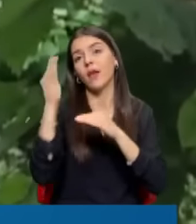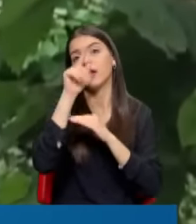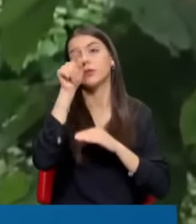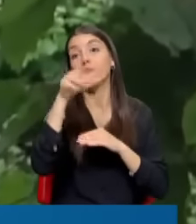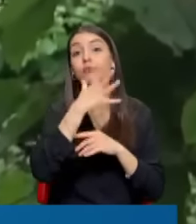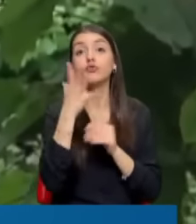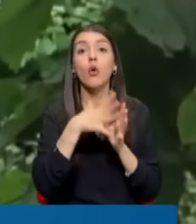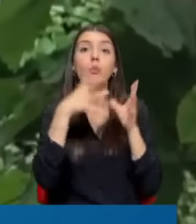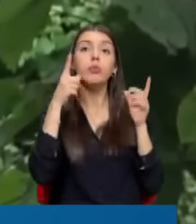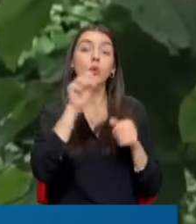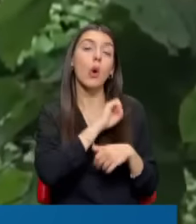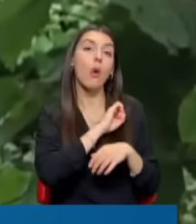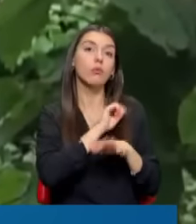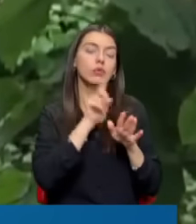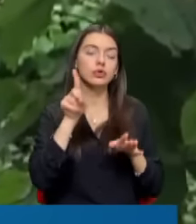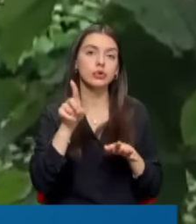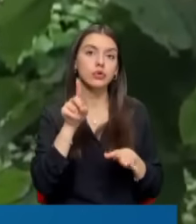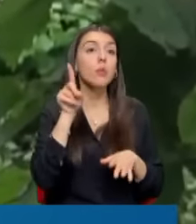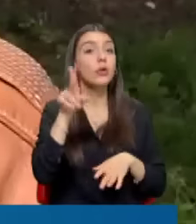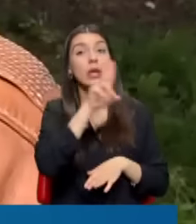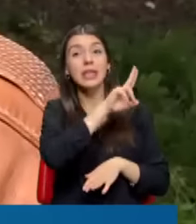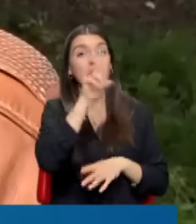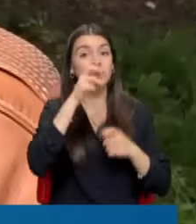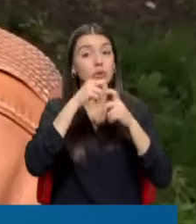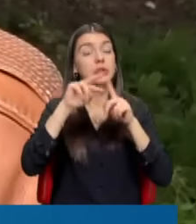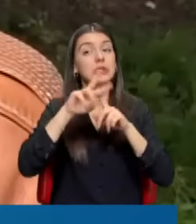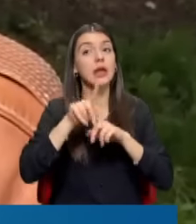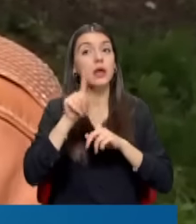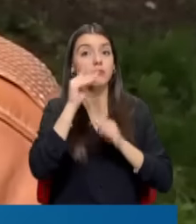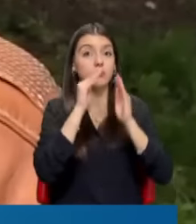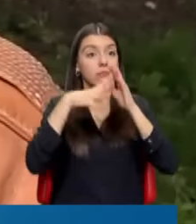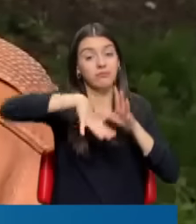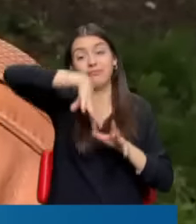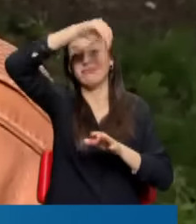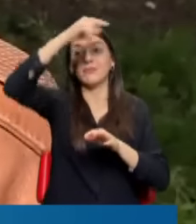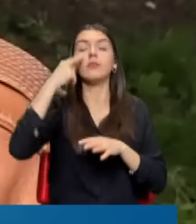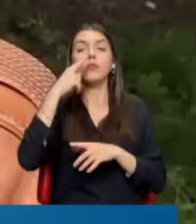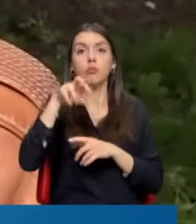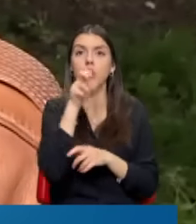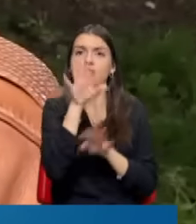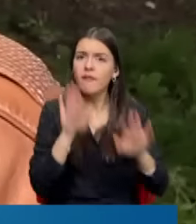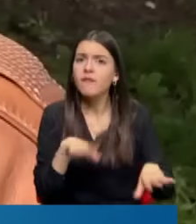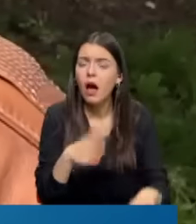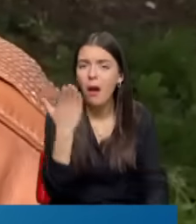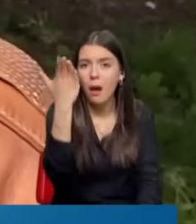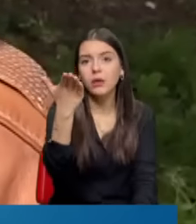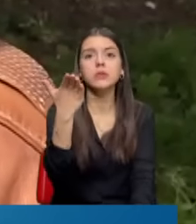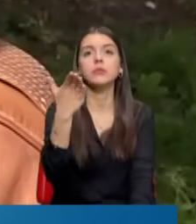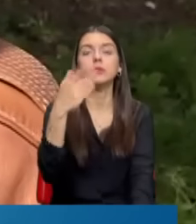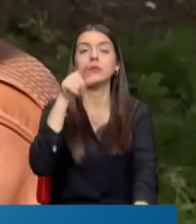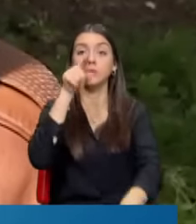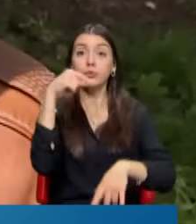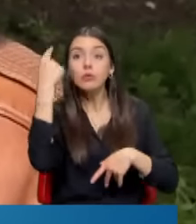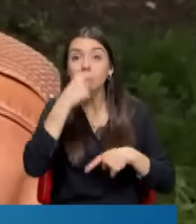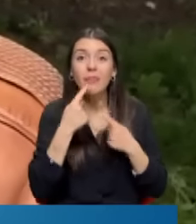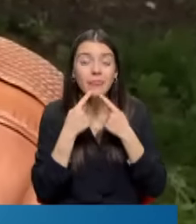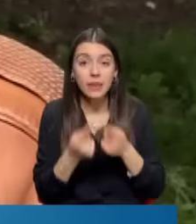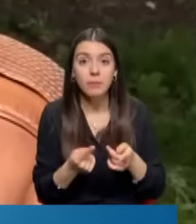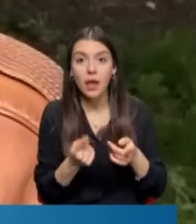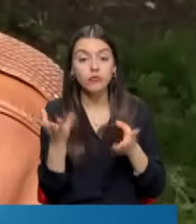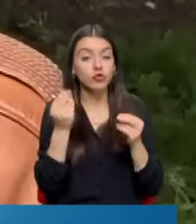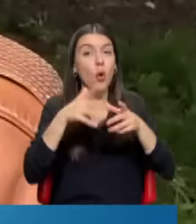çok büyük korkunç bir şey. 700 rakıma kadar böcek var olduğu ortaya çıktı. Bu da demek oluyor ki büyük